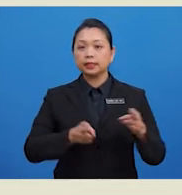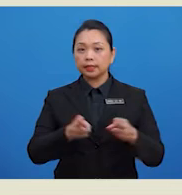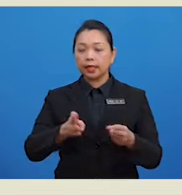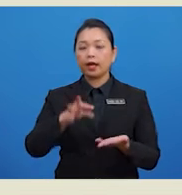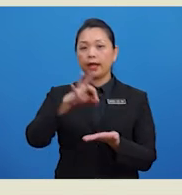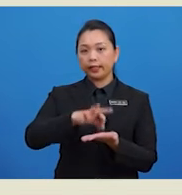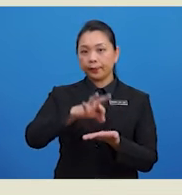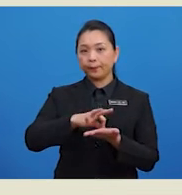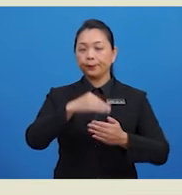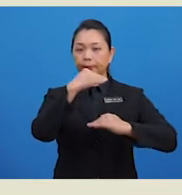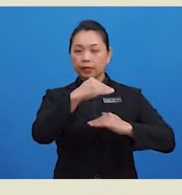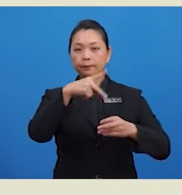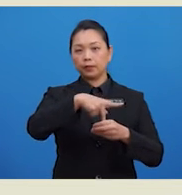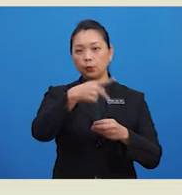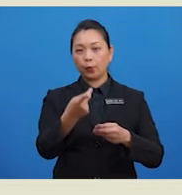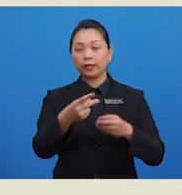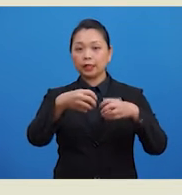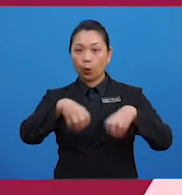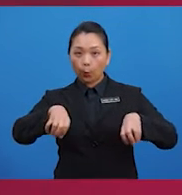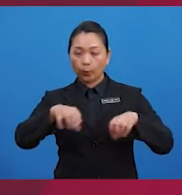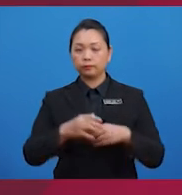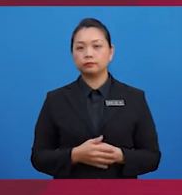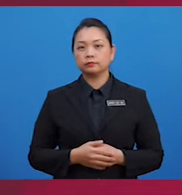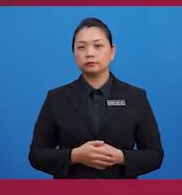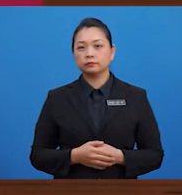peringkat pengeluaran telur.